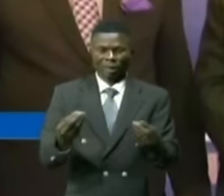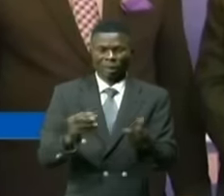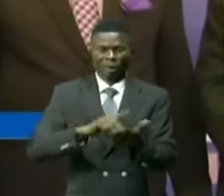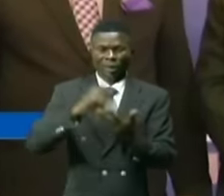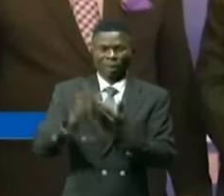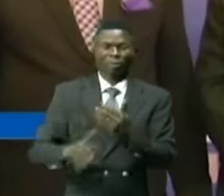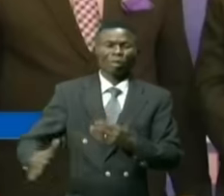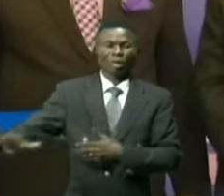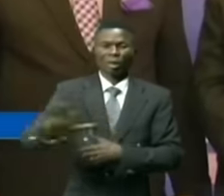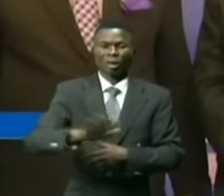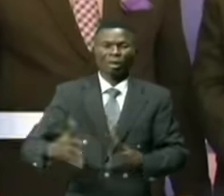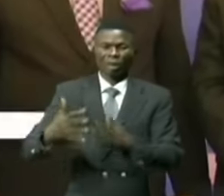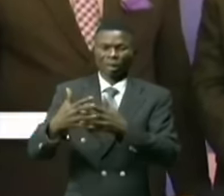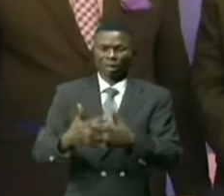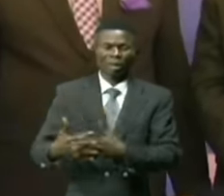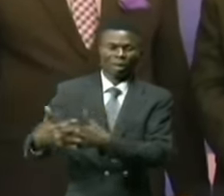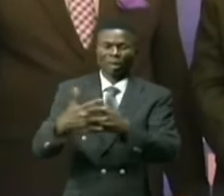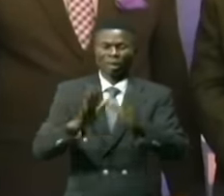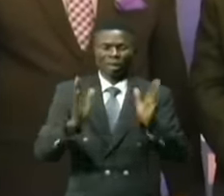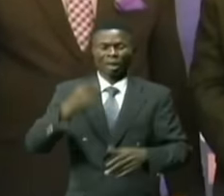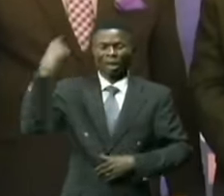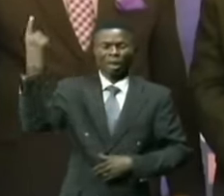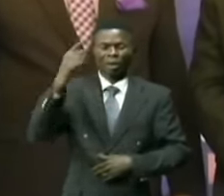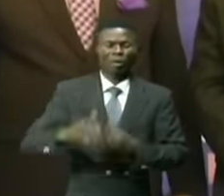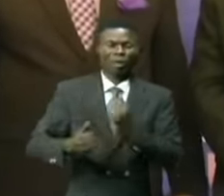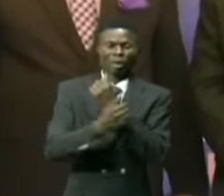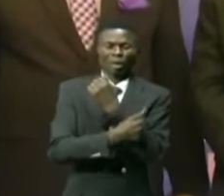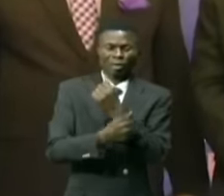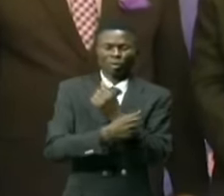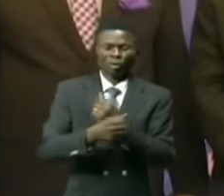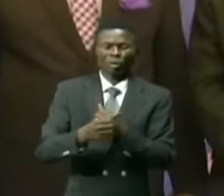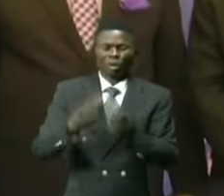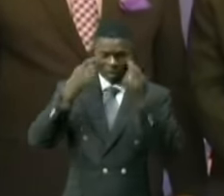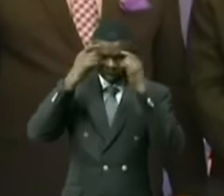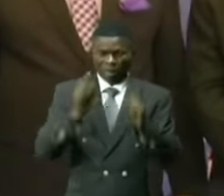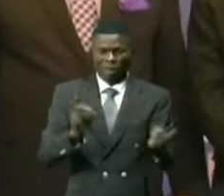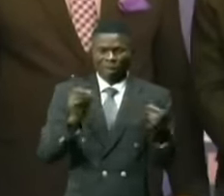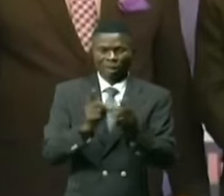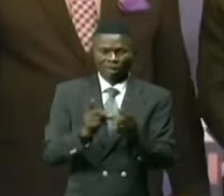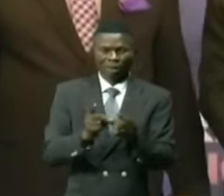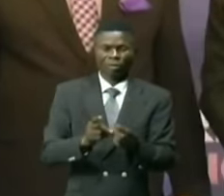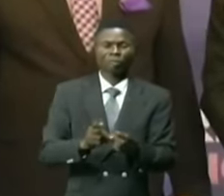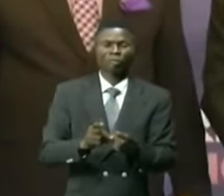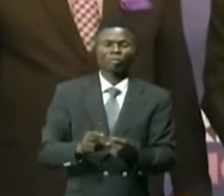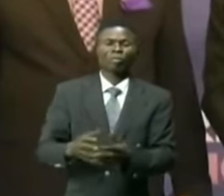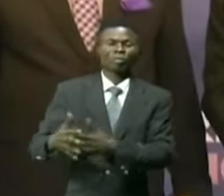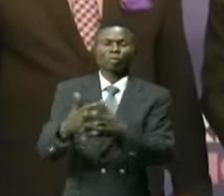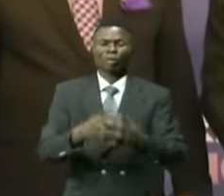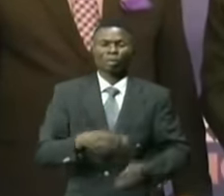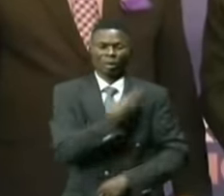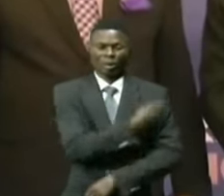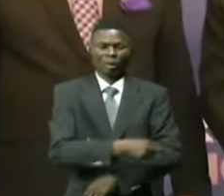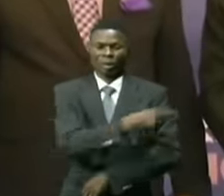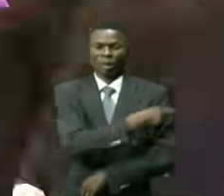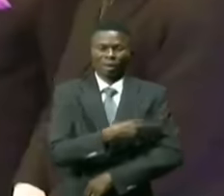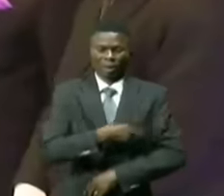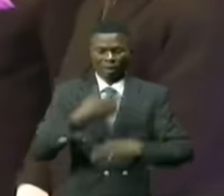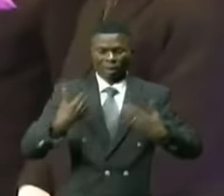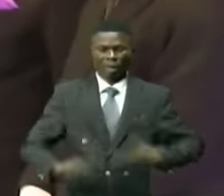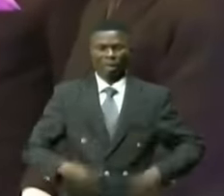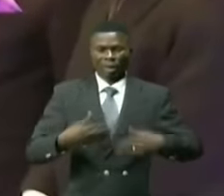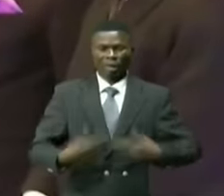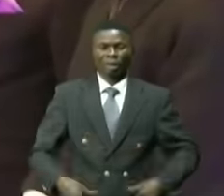des Nations Unies, tous les pays du monde se sont fixés rendez-vous à Genève, en Suisse, pour